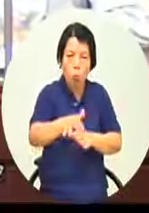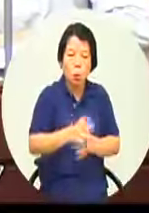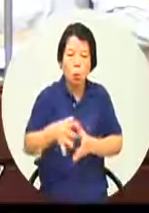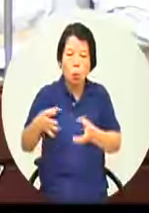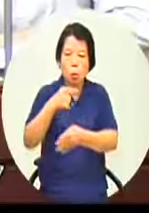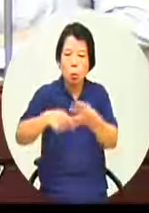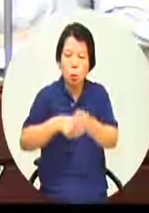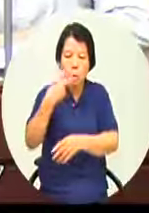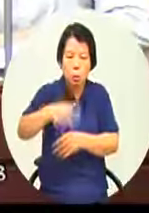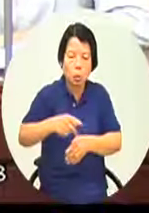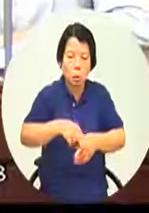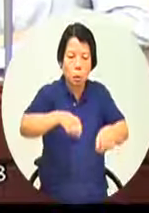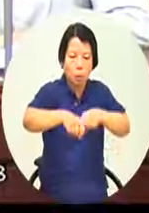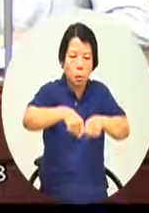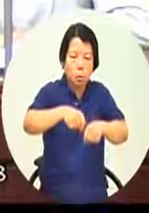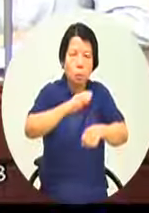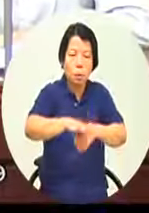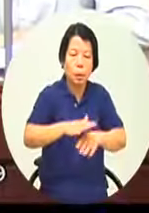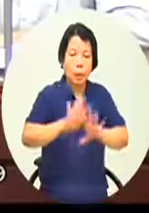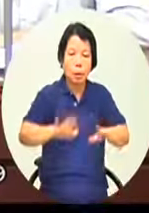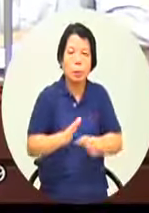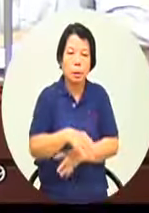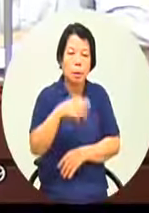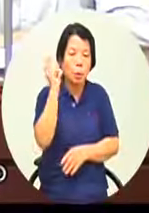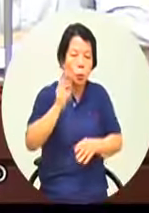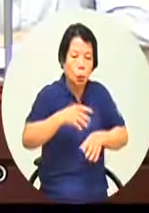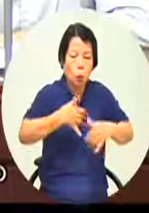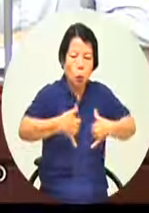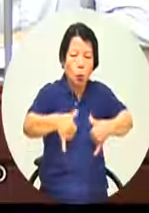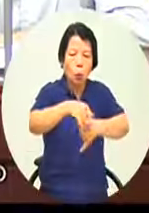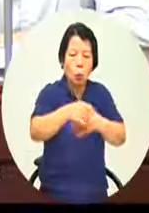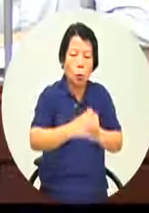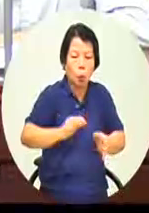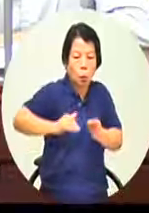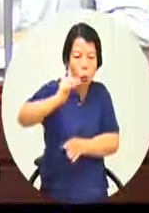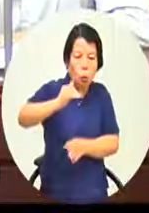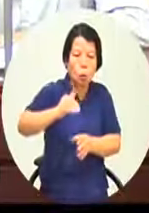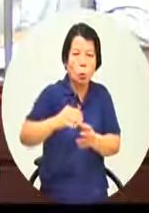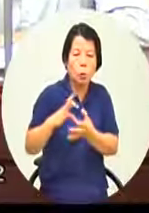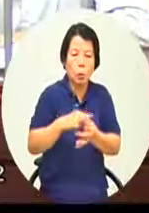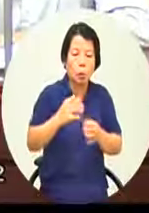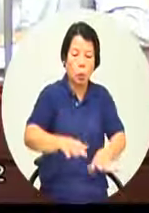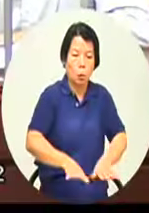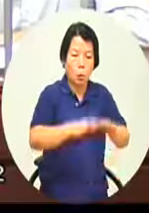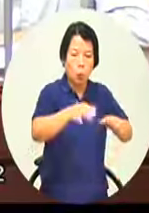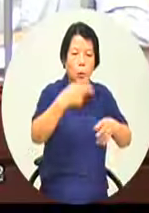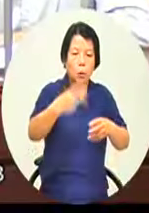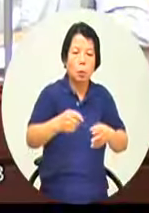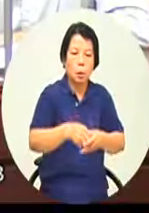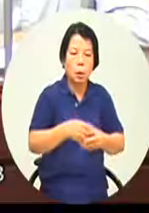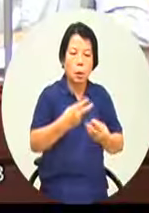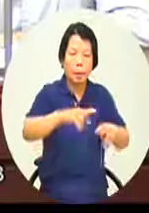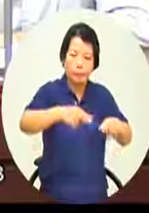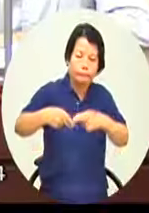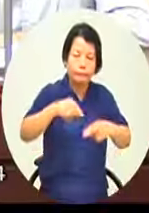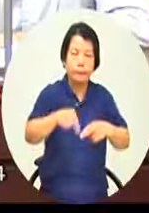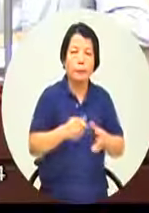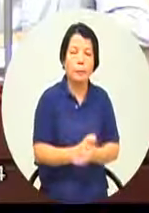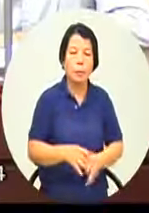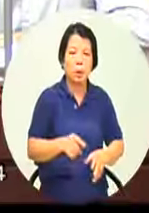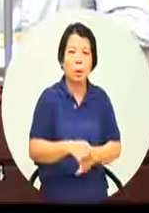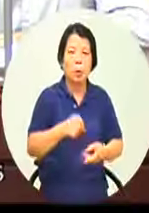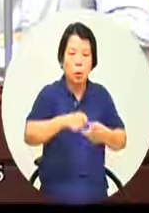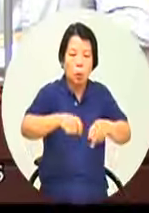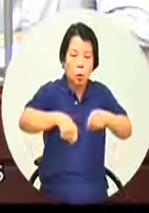计现有的水路，把它的一些高层相关位置还有积水的位置重新分配，那目前工程已经设计